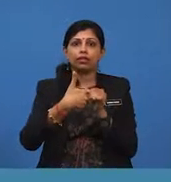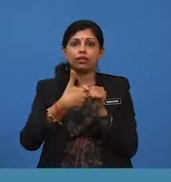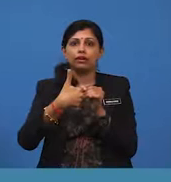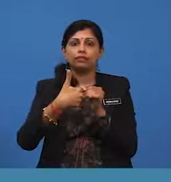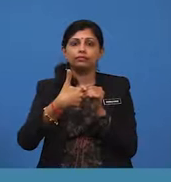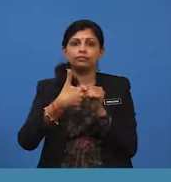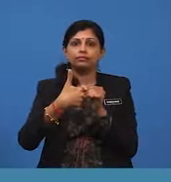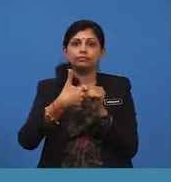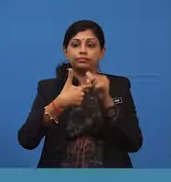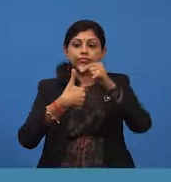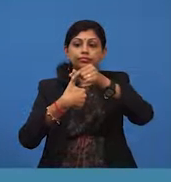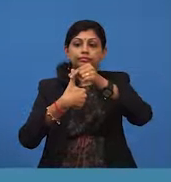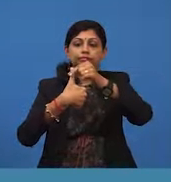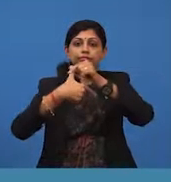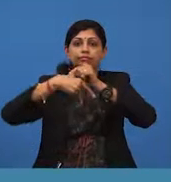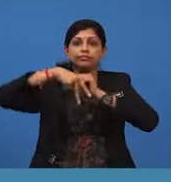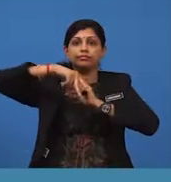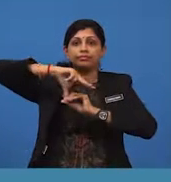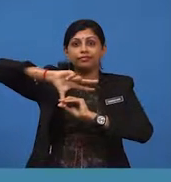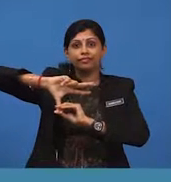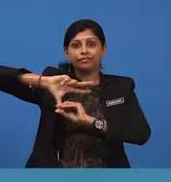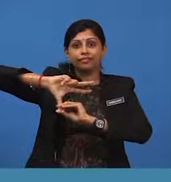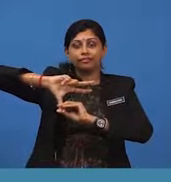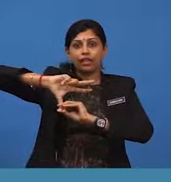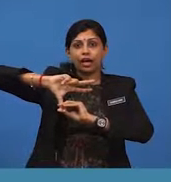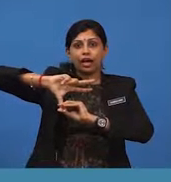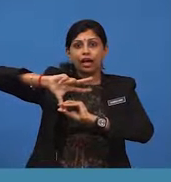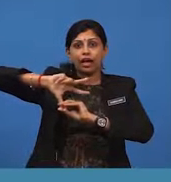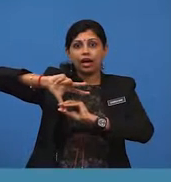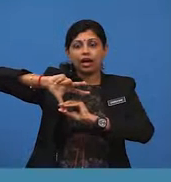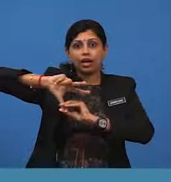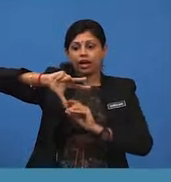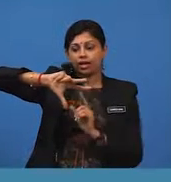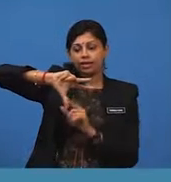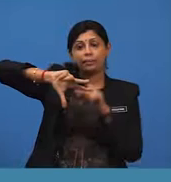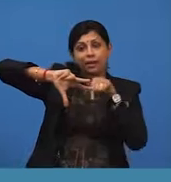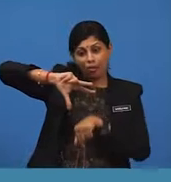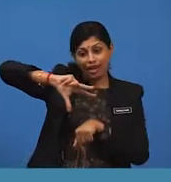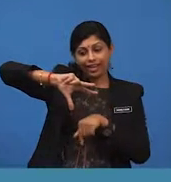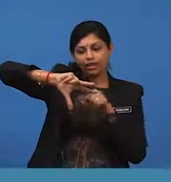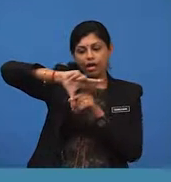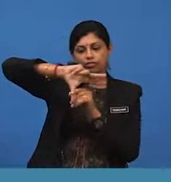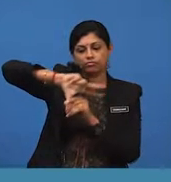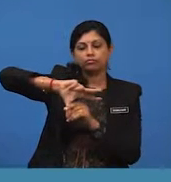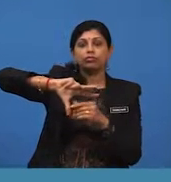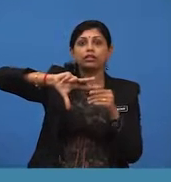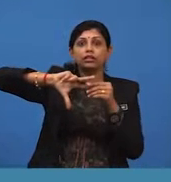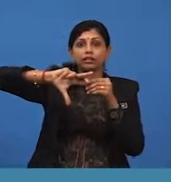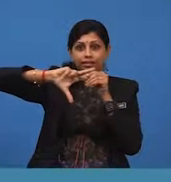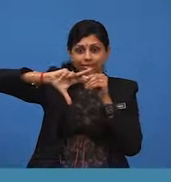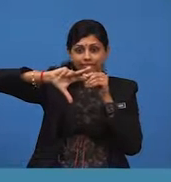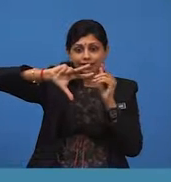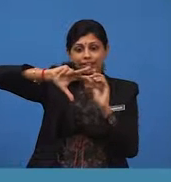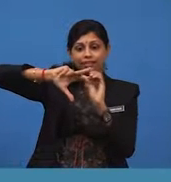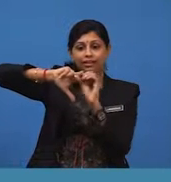magnet dan ibu jari dihalakan ke arah gerakan daya, iaitu ke bawah. Maka, jari tengah